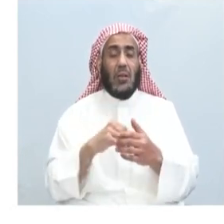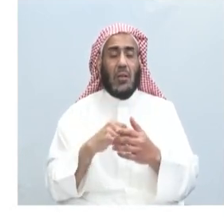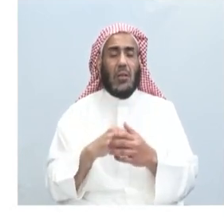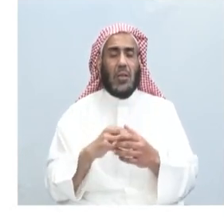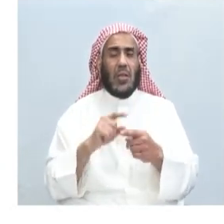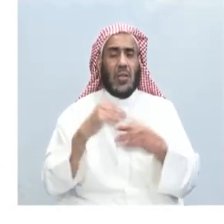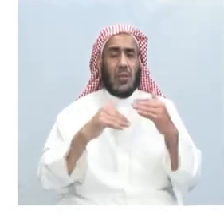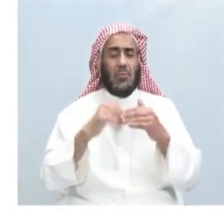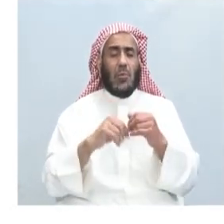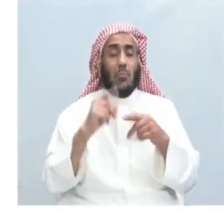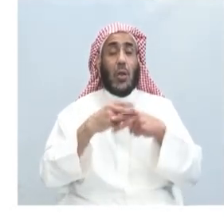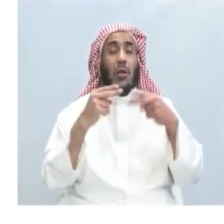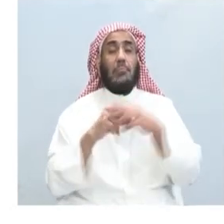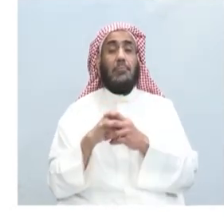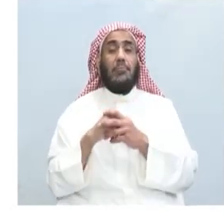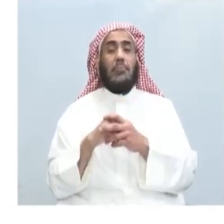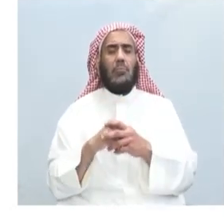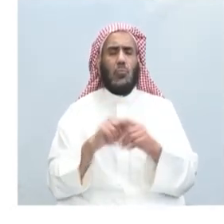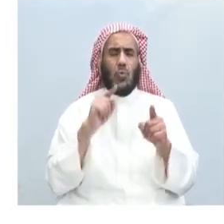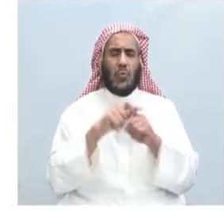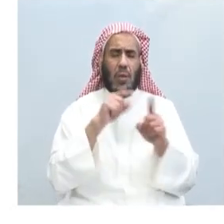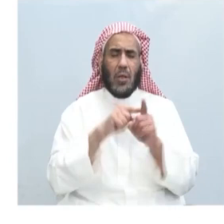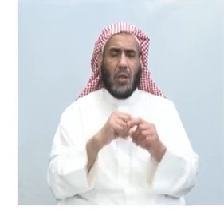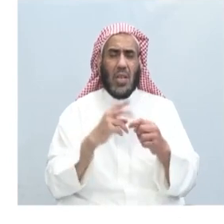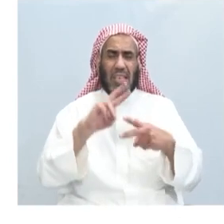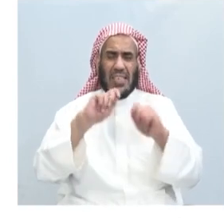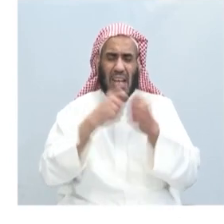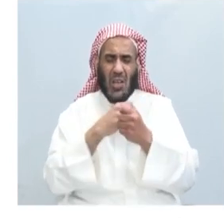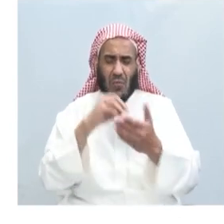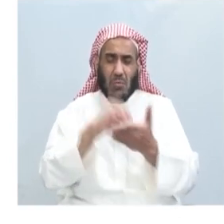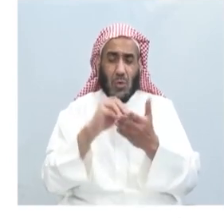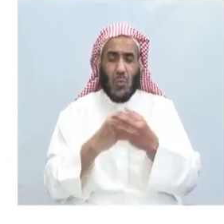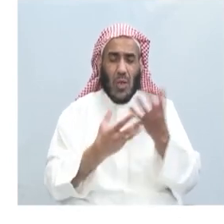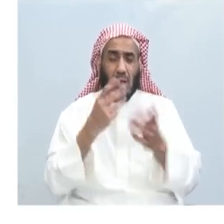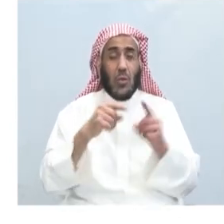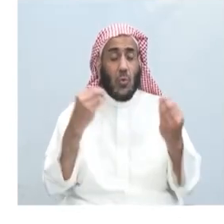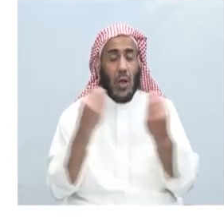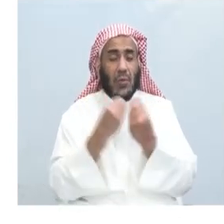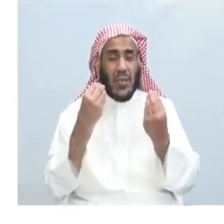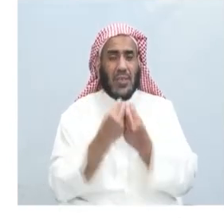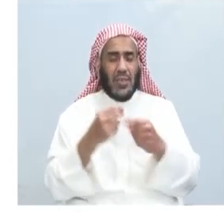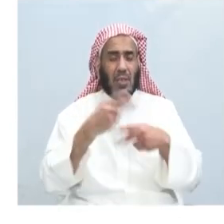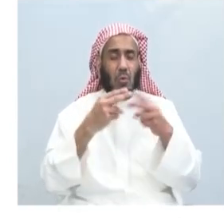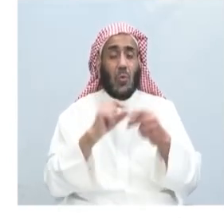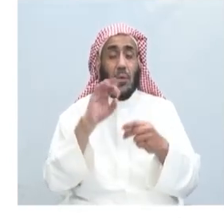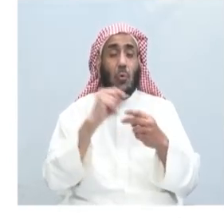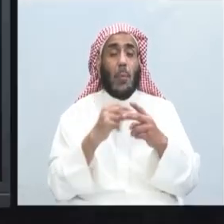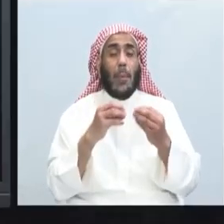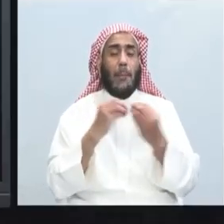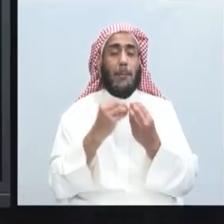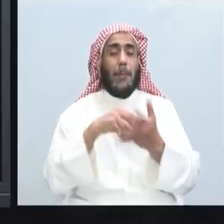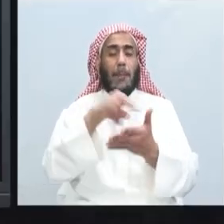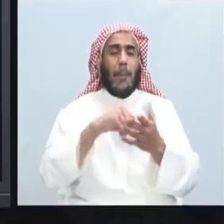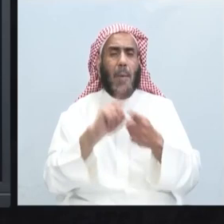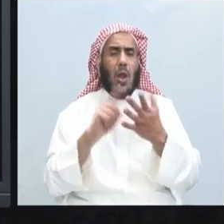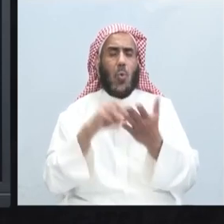التكوين القياسيه للمركب تعرف بانها التغير في المحتوى الحراري الذي يرافق تكوين واحد مول من مركب